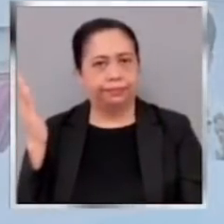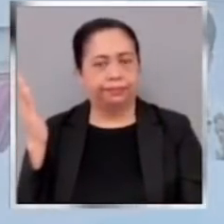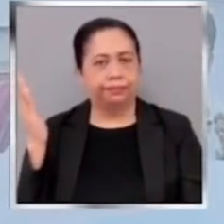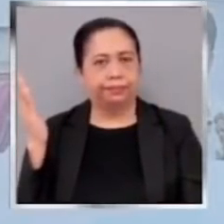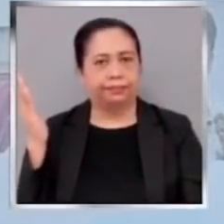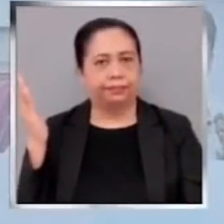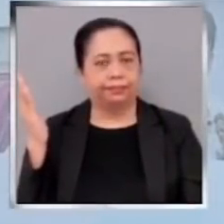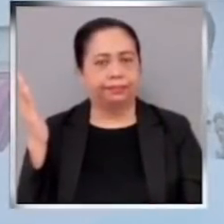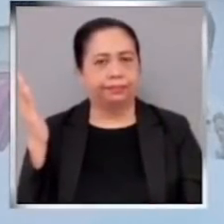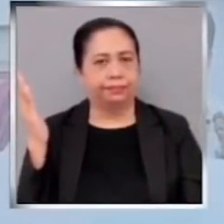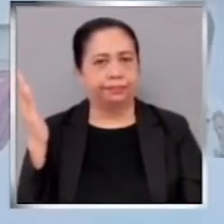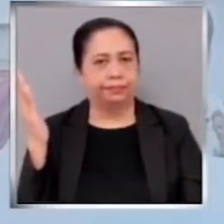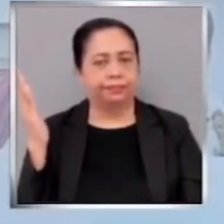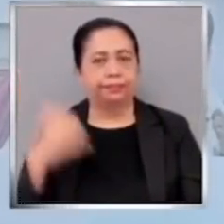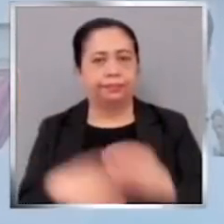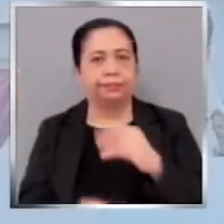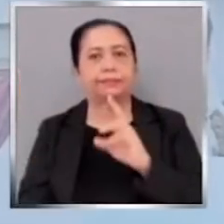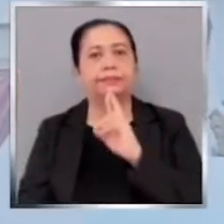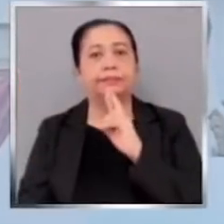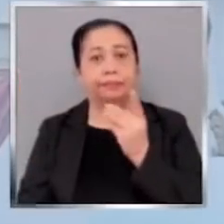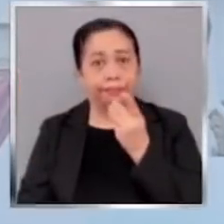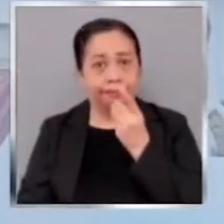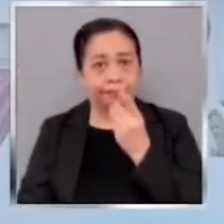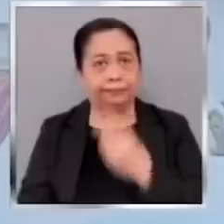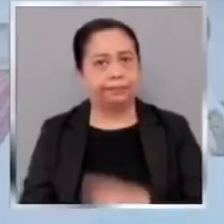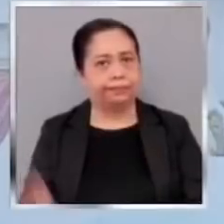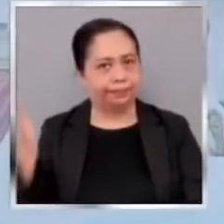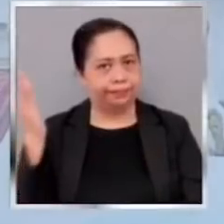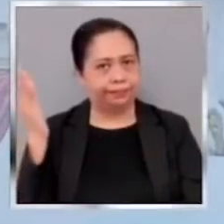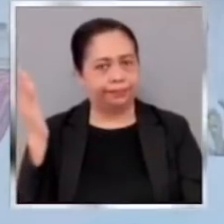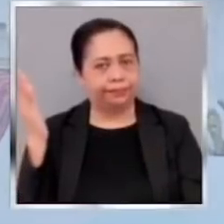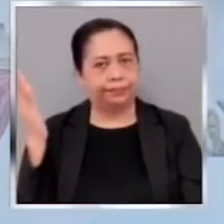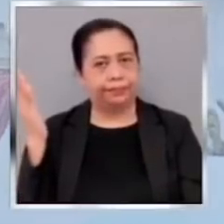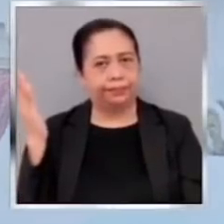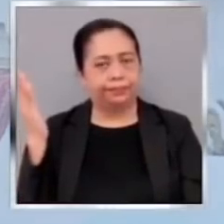86,355. At Rizalito David na may